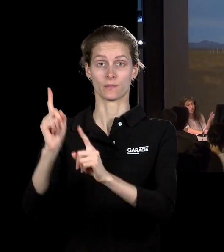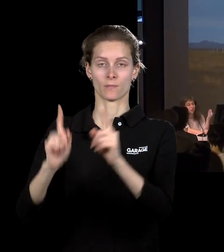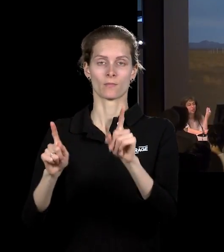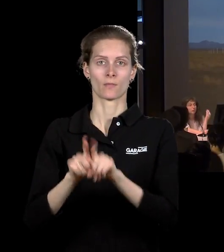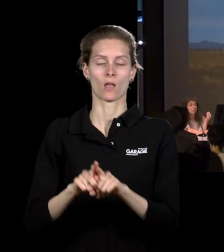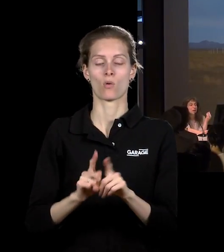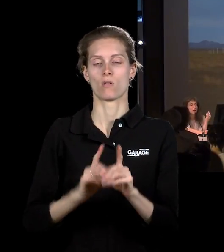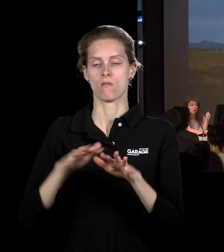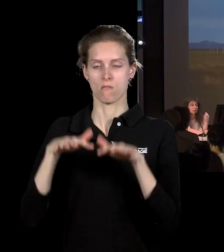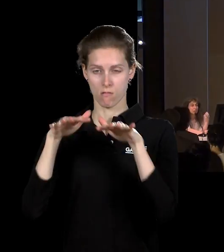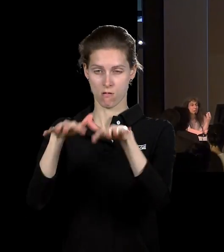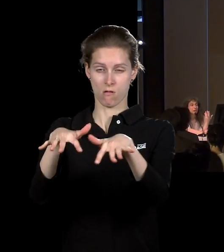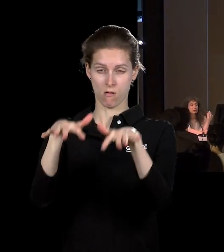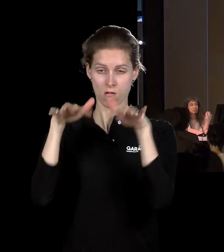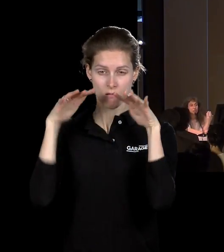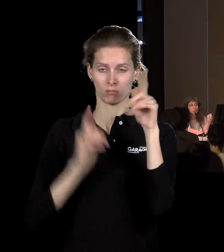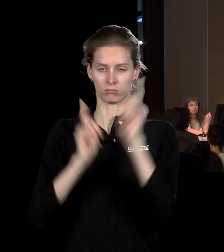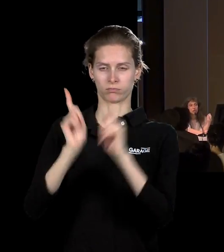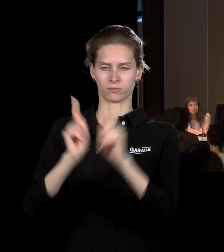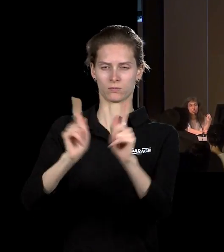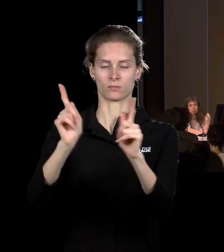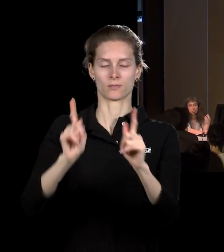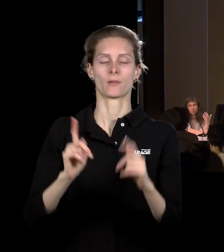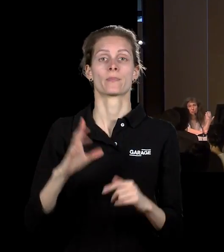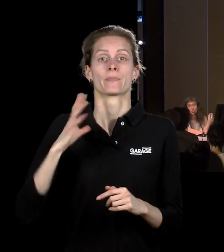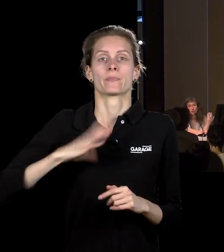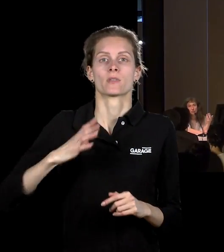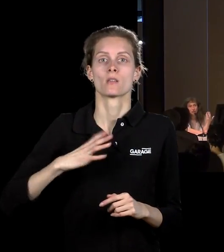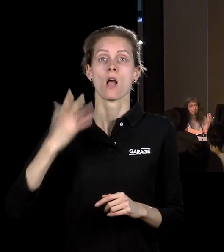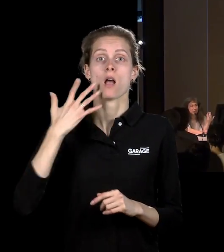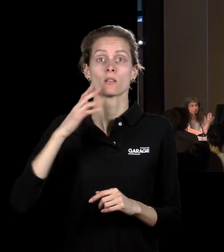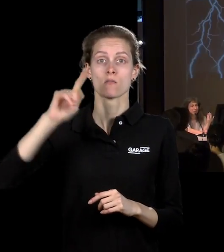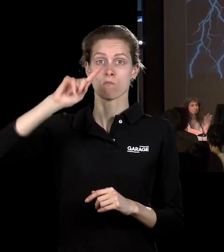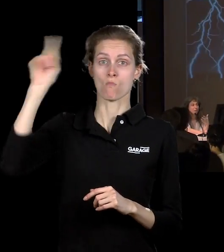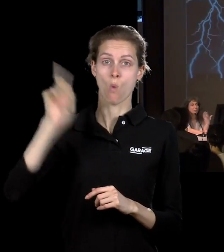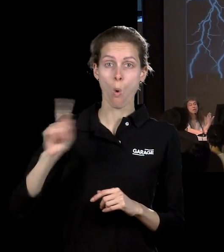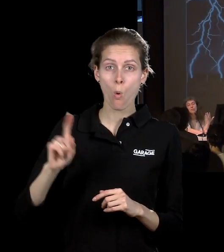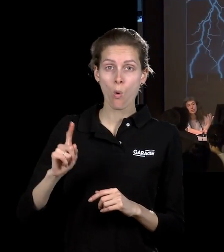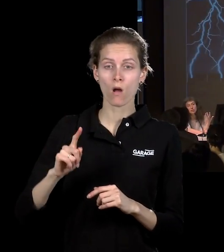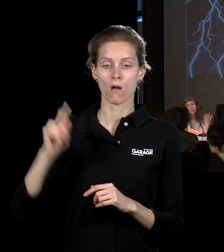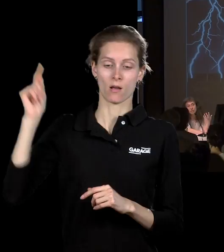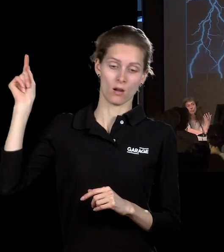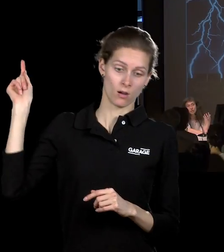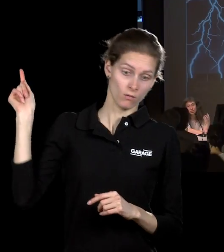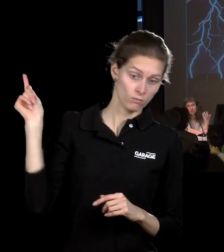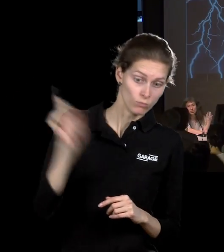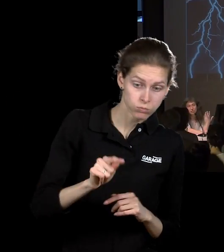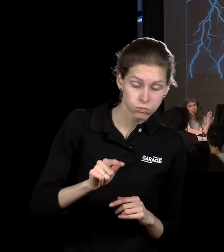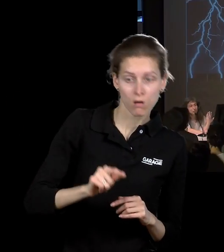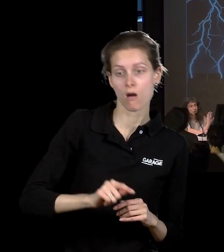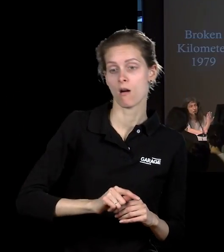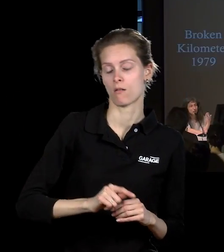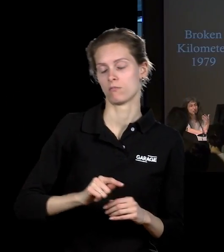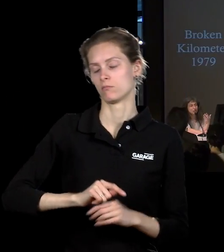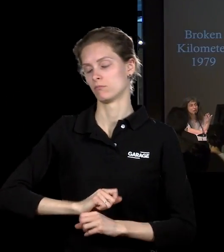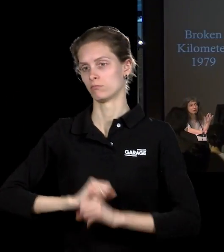такой лес громоотводов, который, по идее, нужен для того, чтобы эти молнии во время грозы били в эти громоотводы, создавая